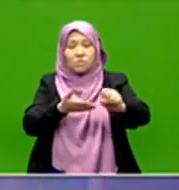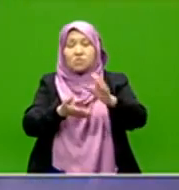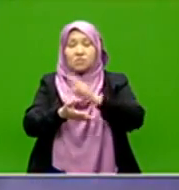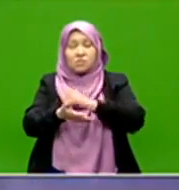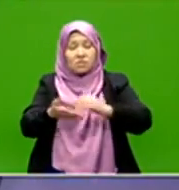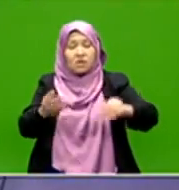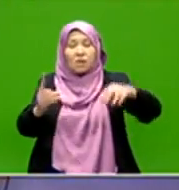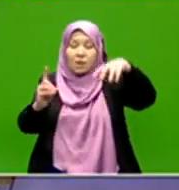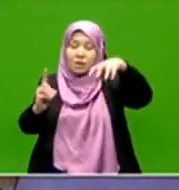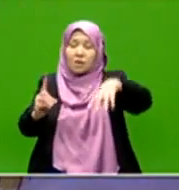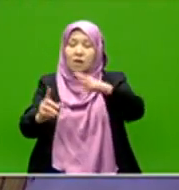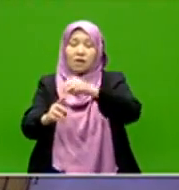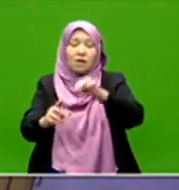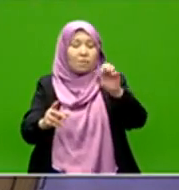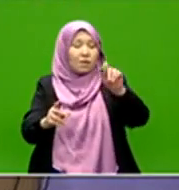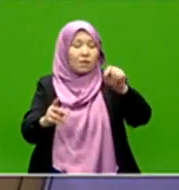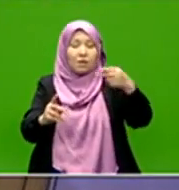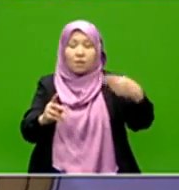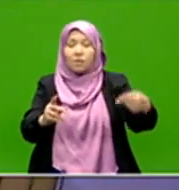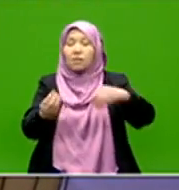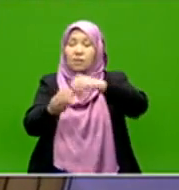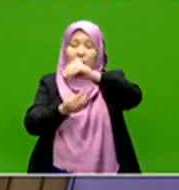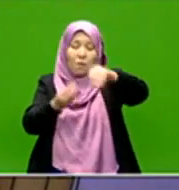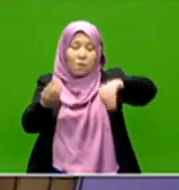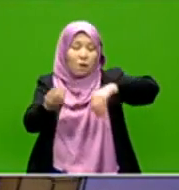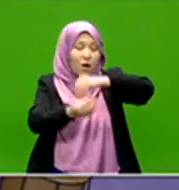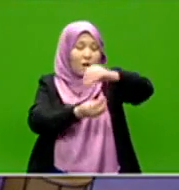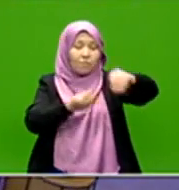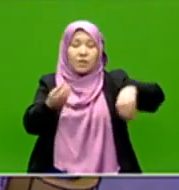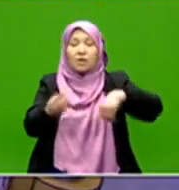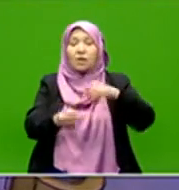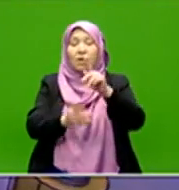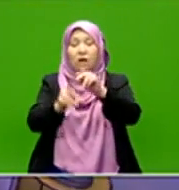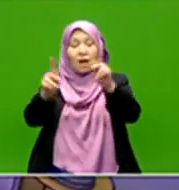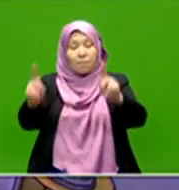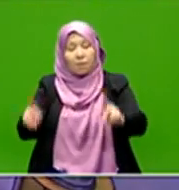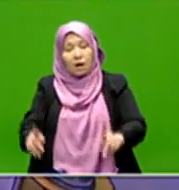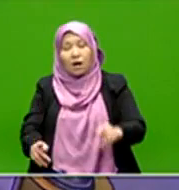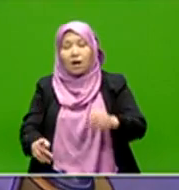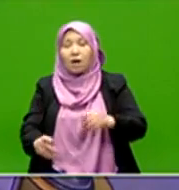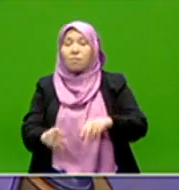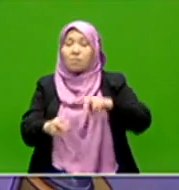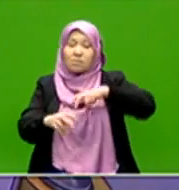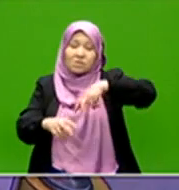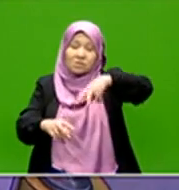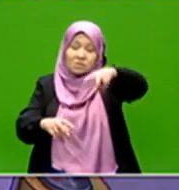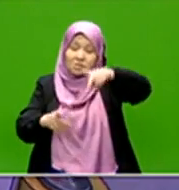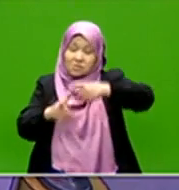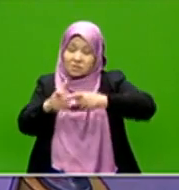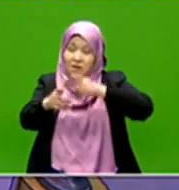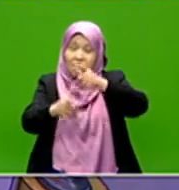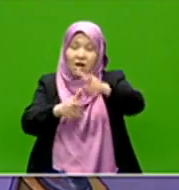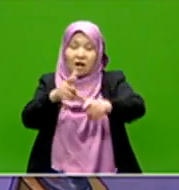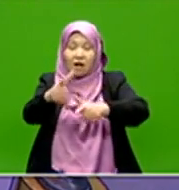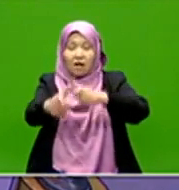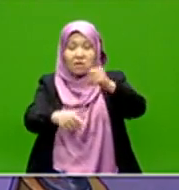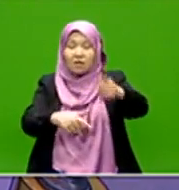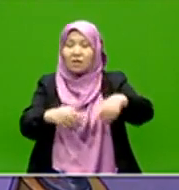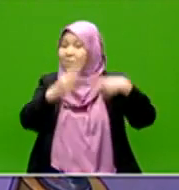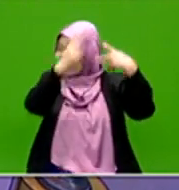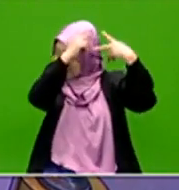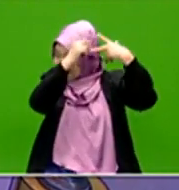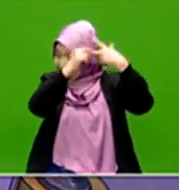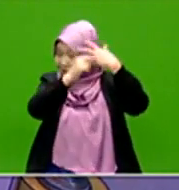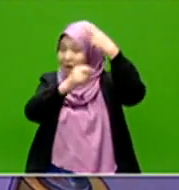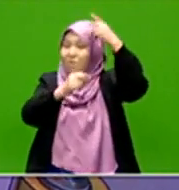Madinah. Kami rindu untuk bertawaf di Ka'bah-Mu ya Allah, bersa'i ya Allah, bertahallul ya